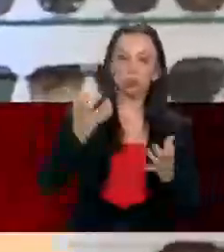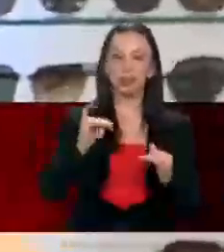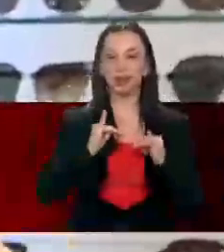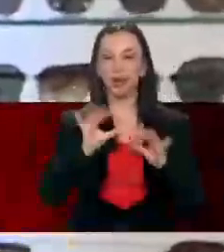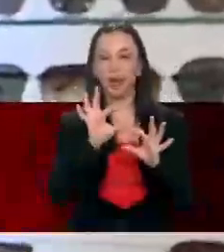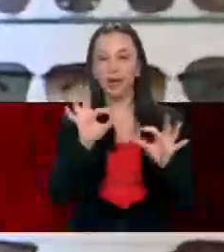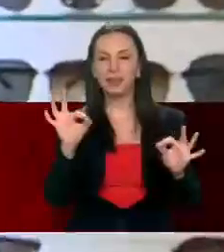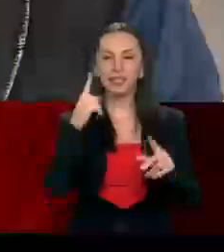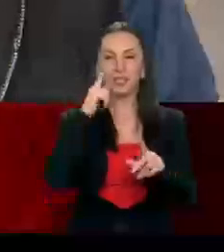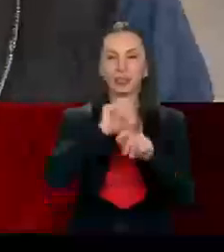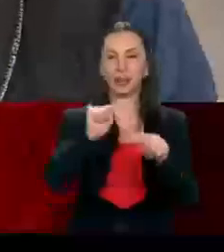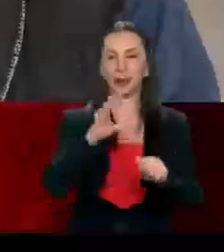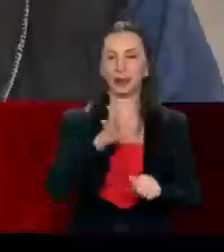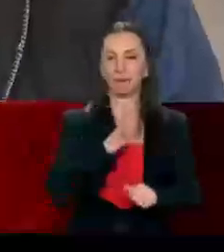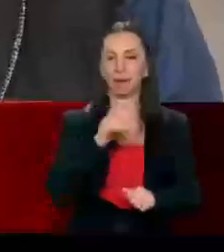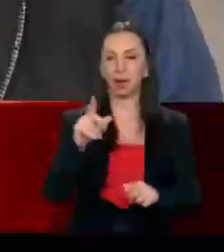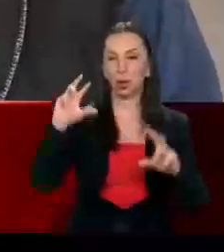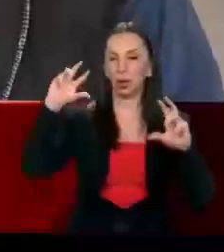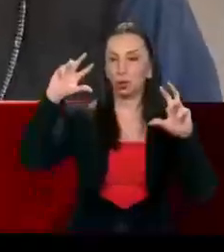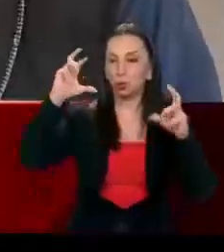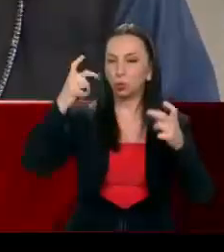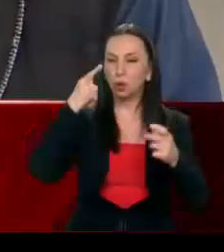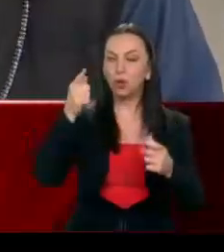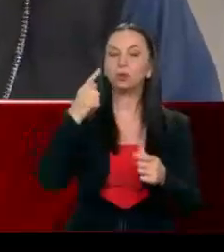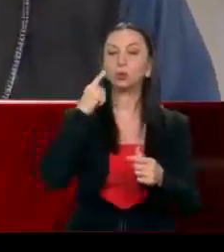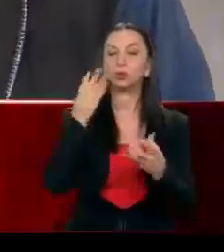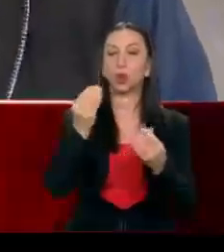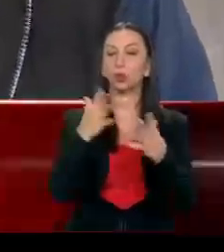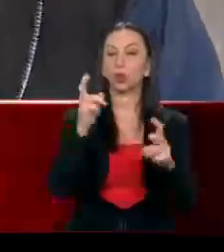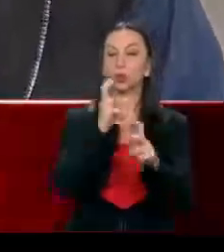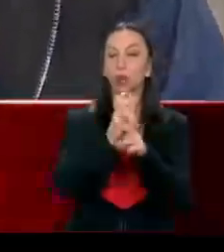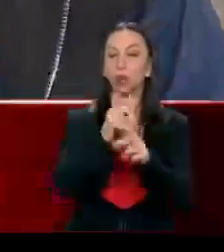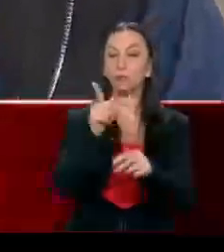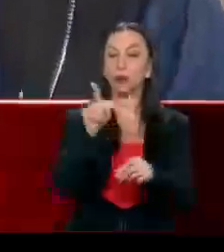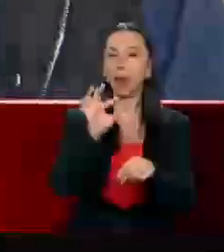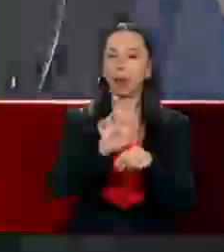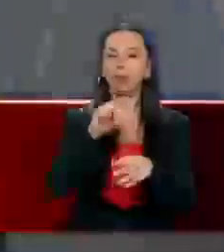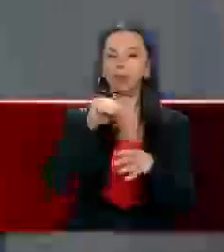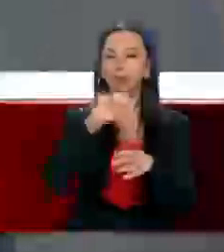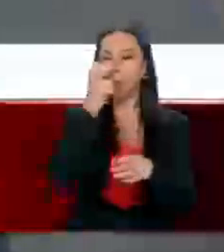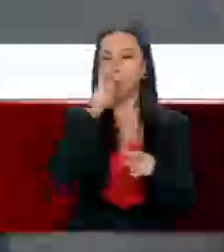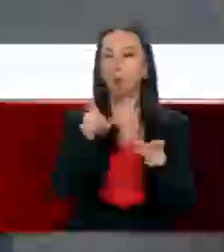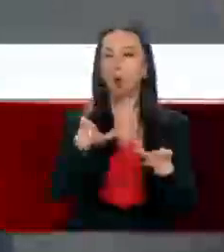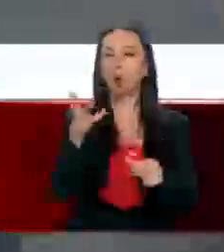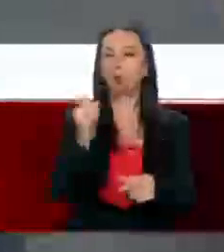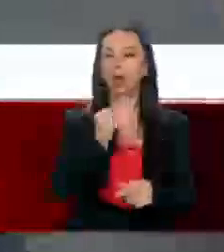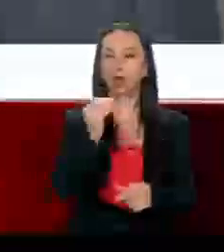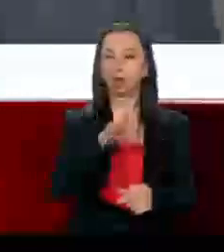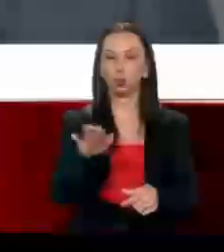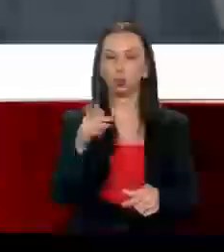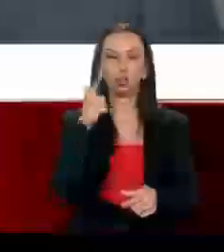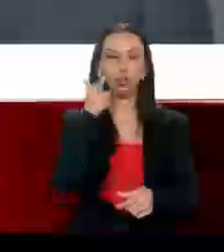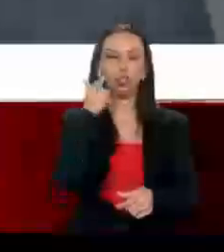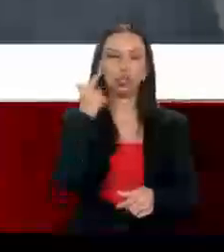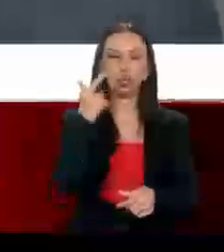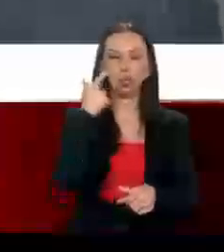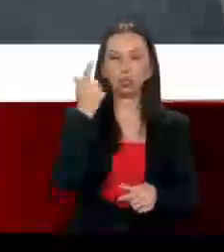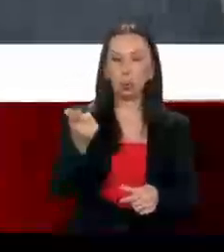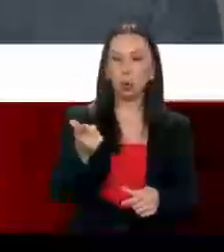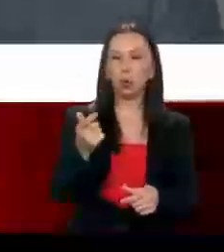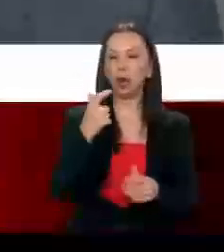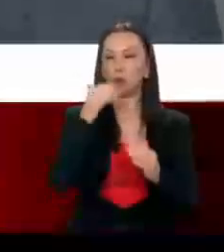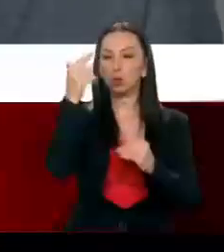Daha çok zarar görüyorlar. Artık güneş ışınlar o kadar tehlikeli ki bunun bir an önce önlem alınmalı. Ayrıca çocukların cilt yüzeyi de normal erişine